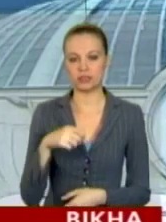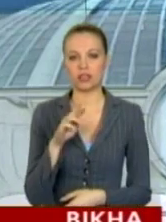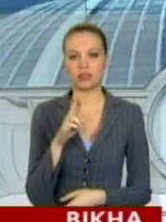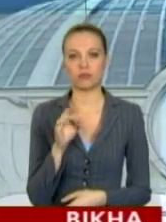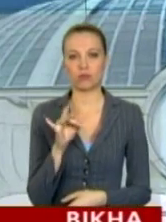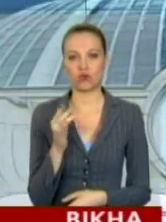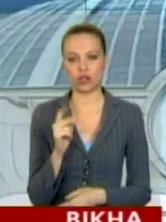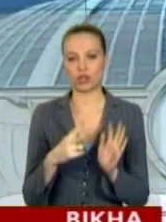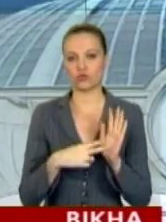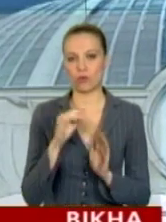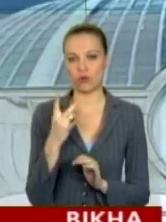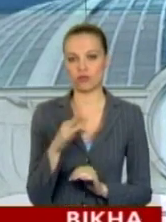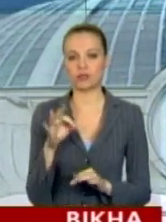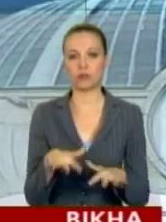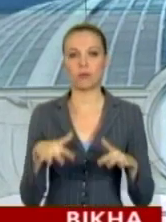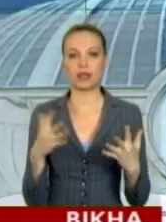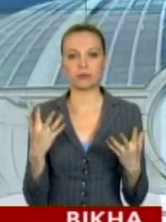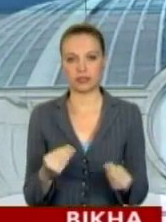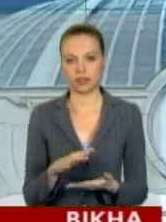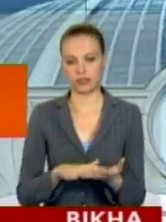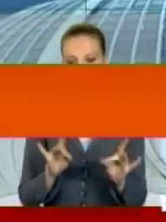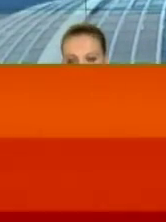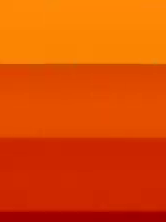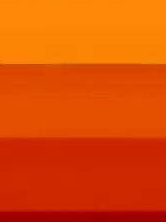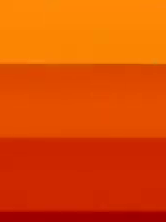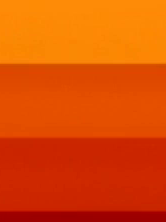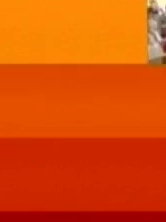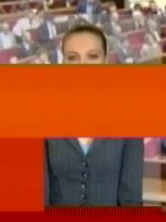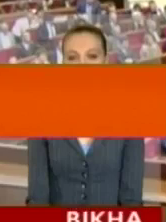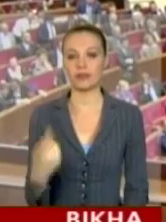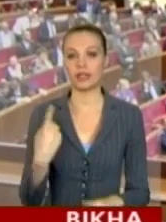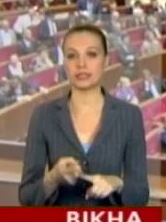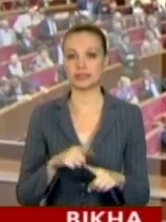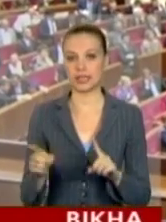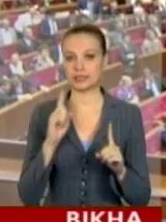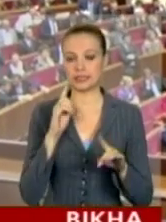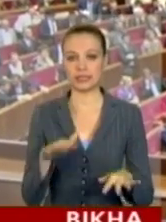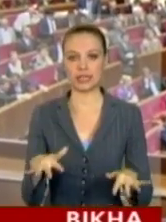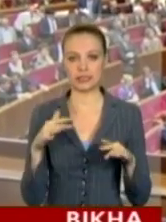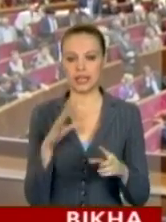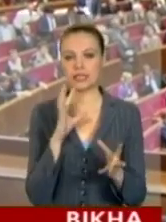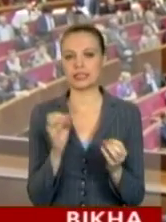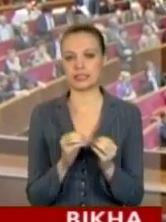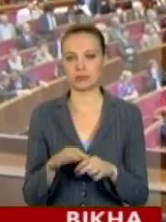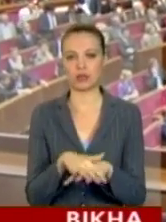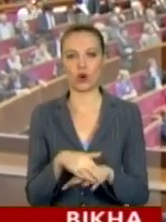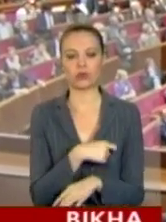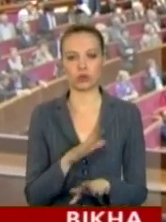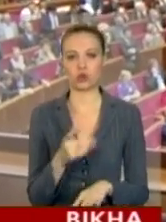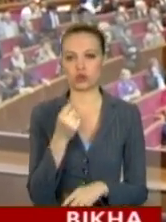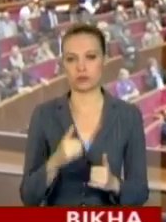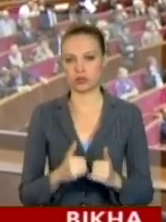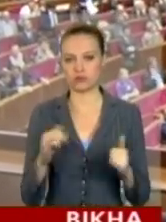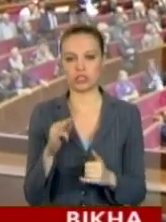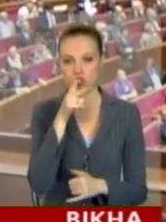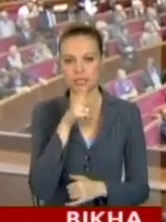Порошенка 7 червня. Про парламентський день Юлія Янчар. Ця сама сесійна зала, ті самі народні депутати, тільки трохи більше,